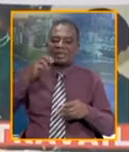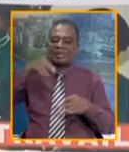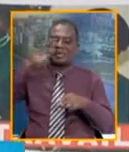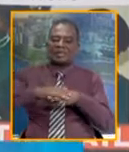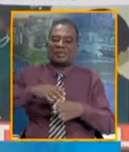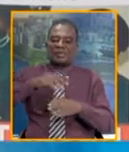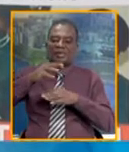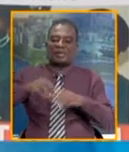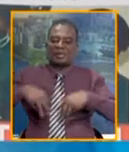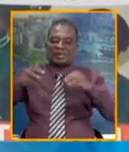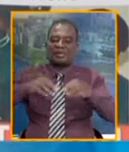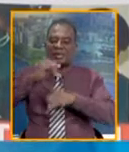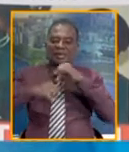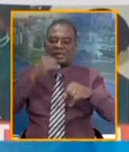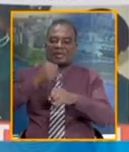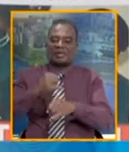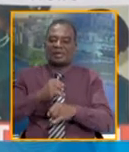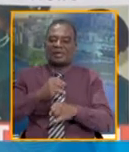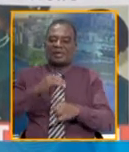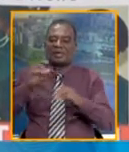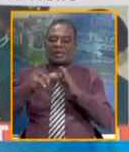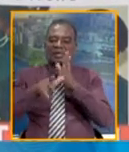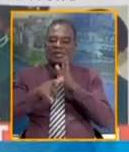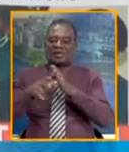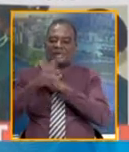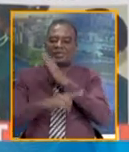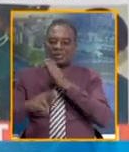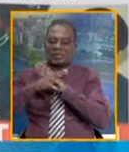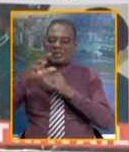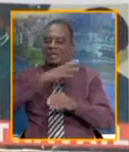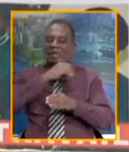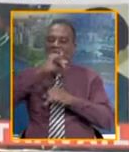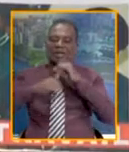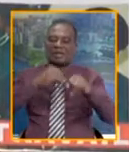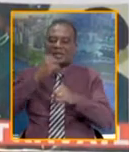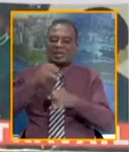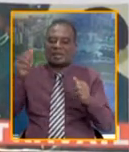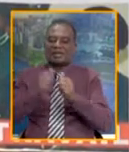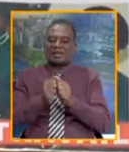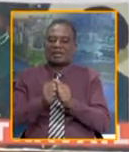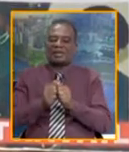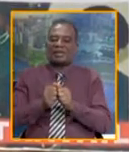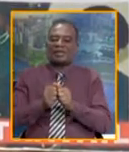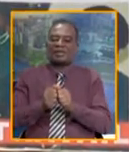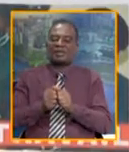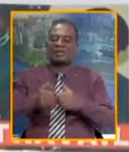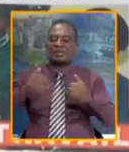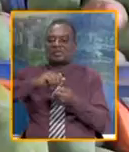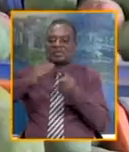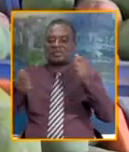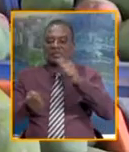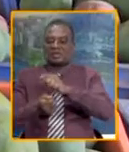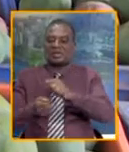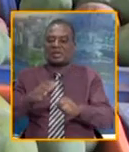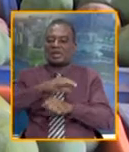nationaux, sous-régionaux et internationaux avec une amélioration substantielle des revenus des productrices et producteurs